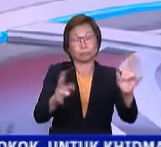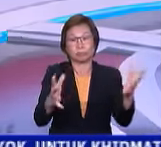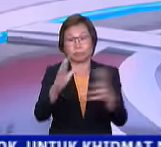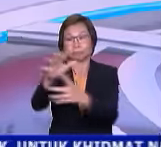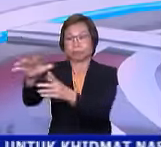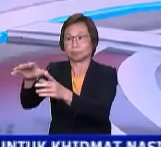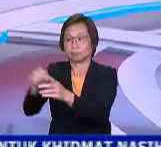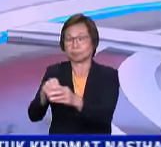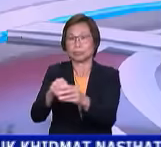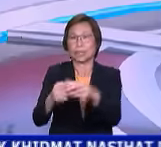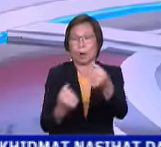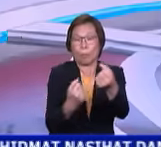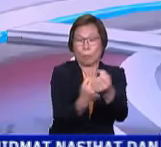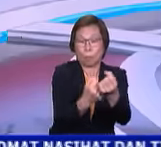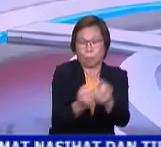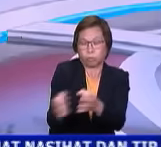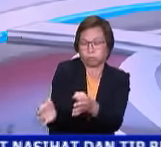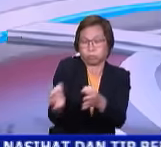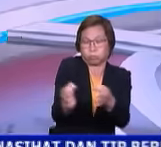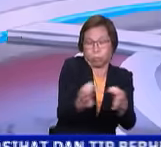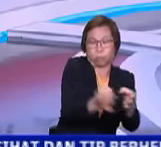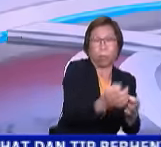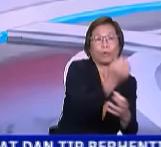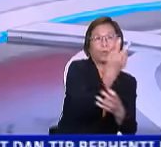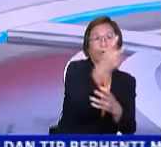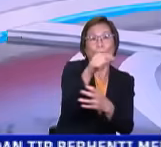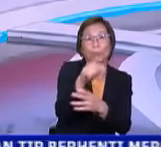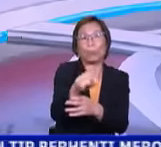membabitkan jumlah pembiayaan tertunggak hampir